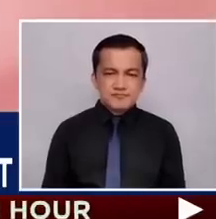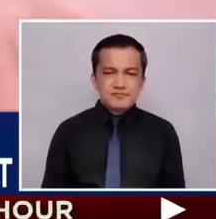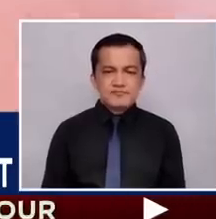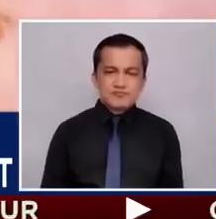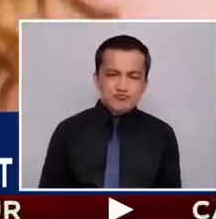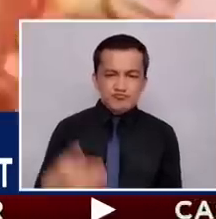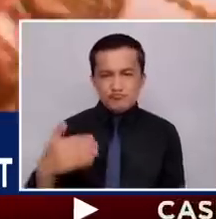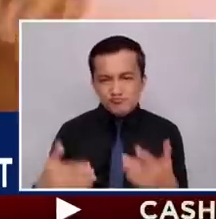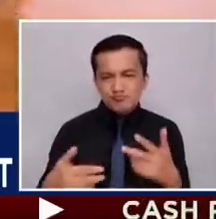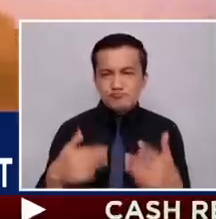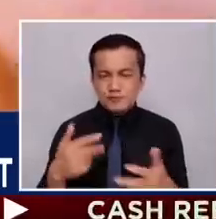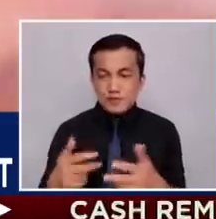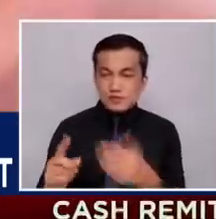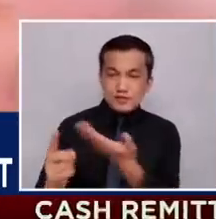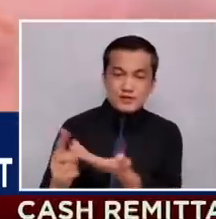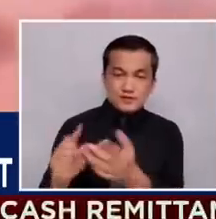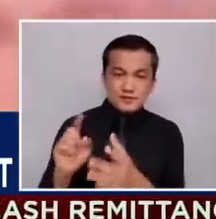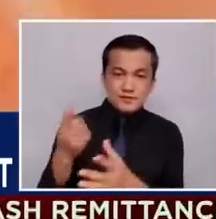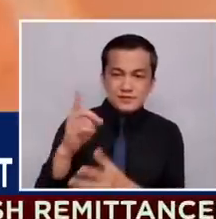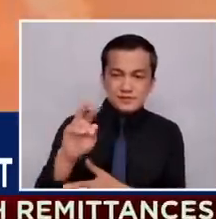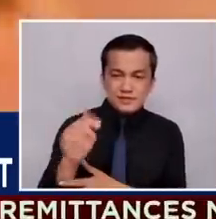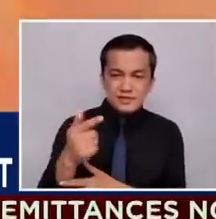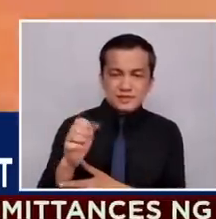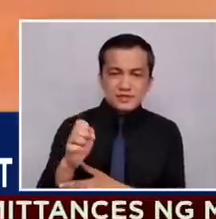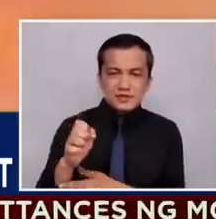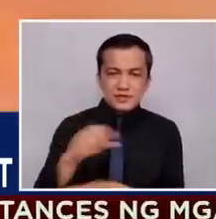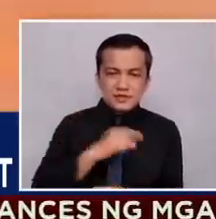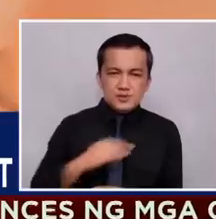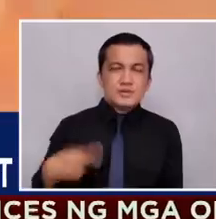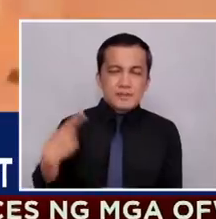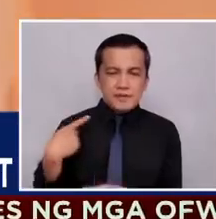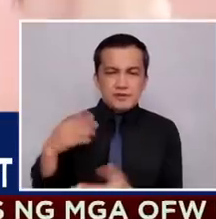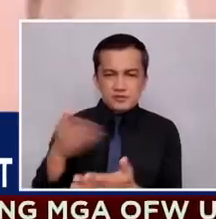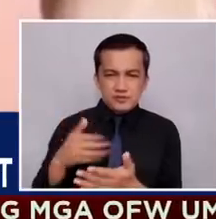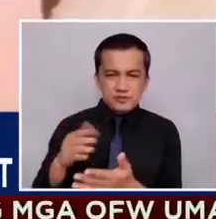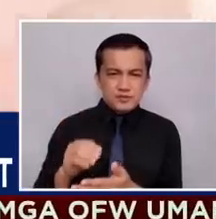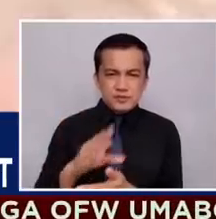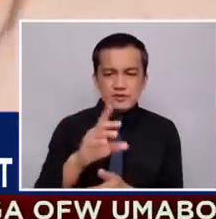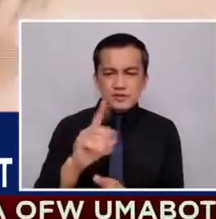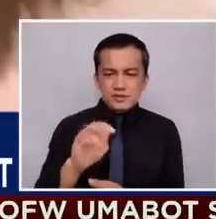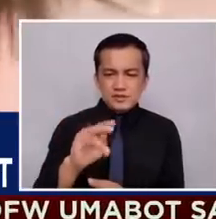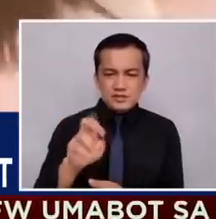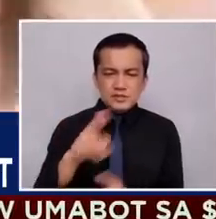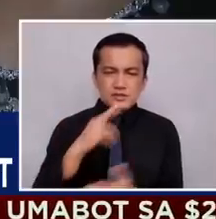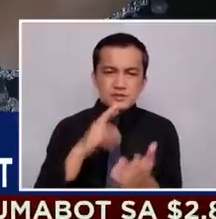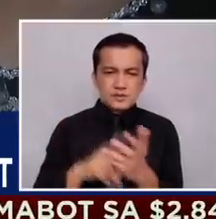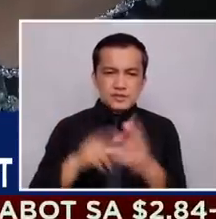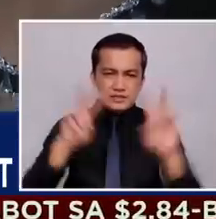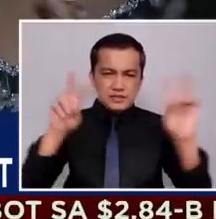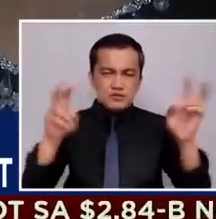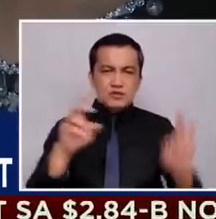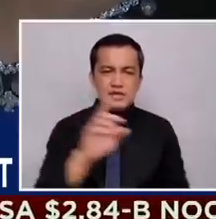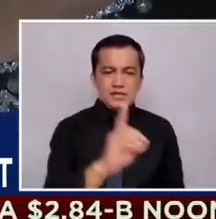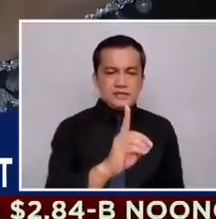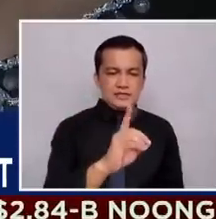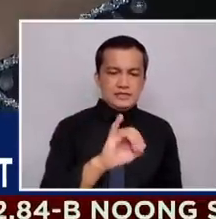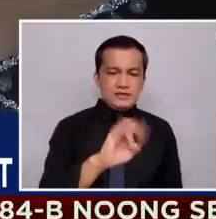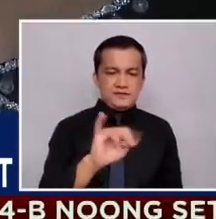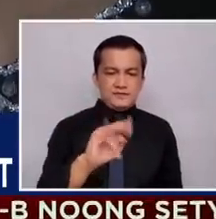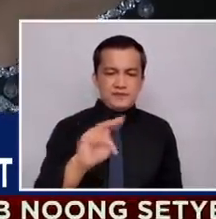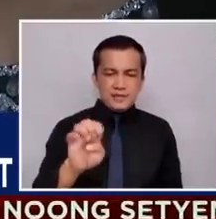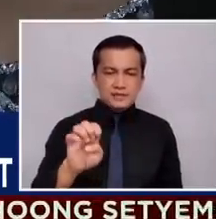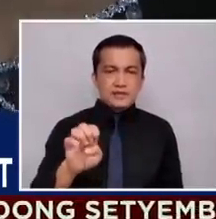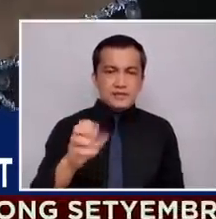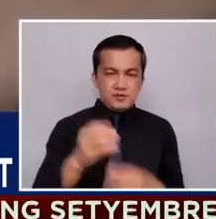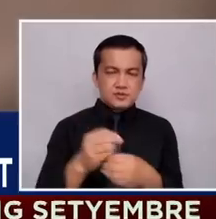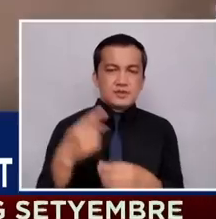Siya ang kauna-unahang drag queen na nag-release ng single sa Tarsier Records na may titulong Divine. Bukod pa rito, may pinaplanong